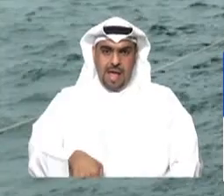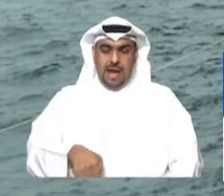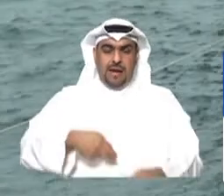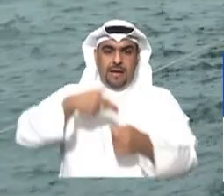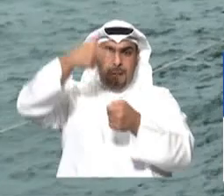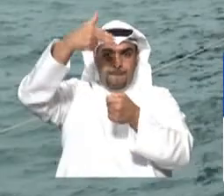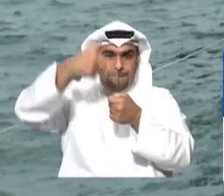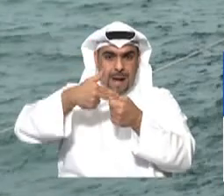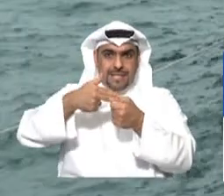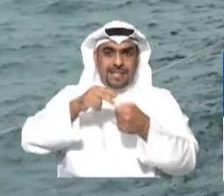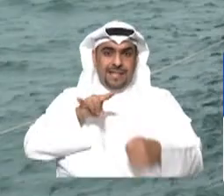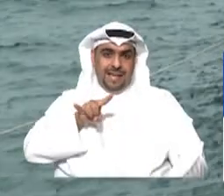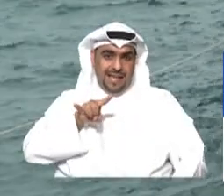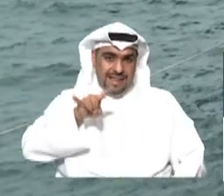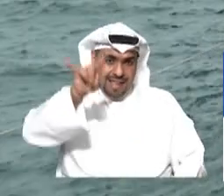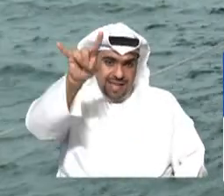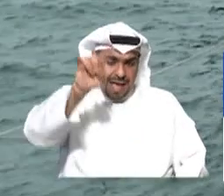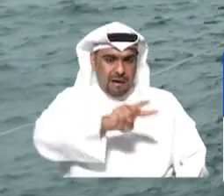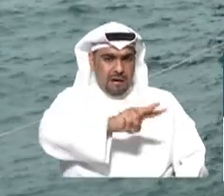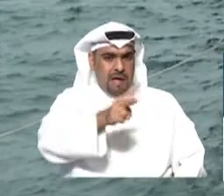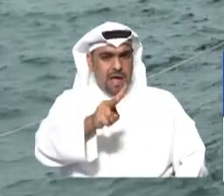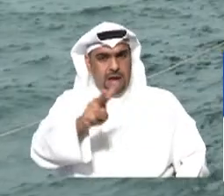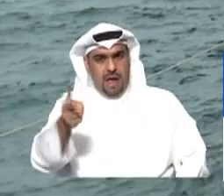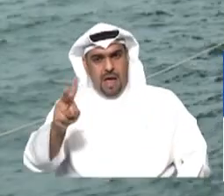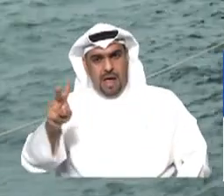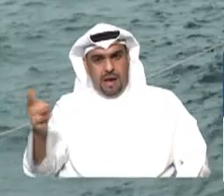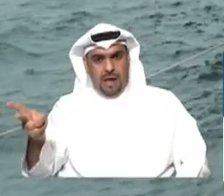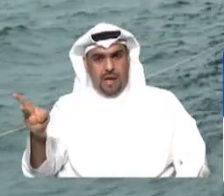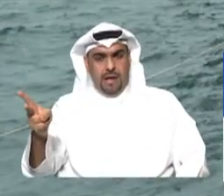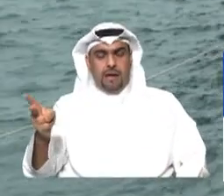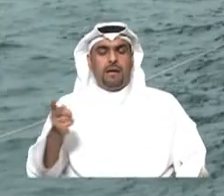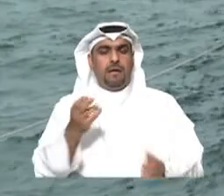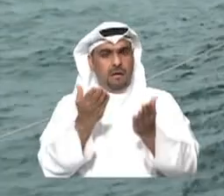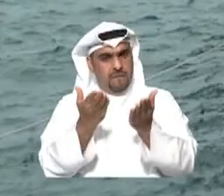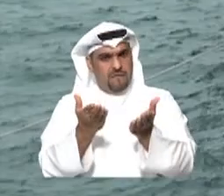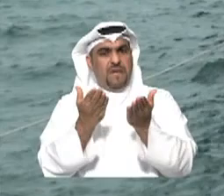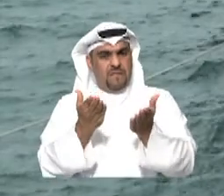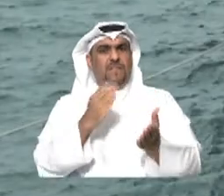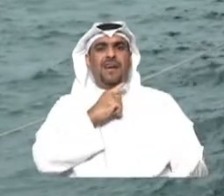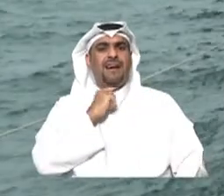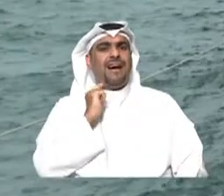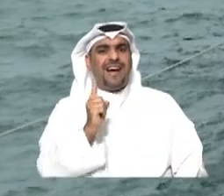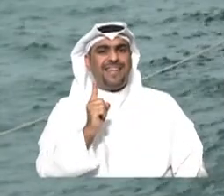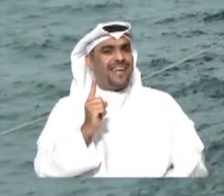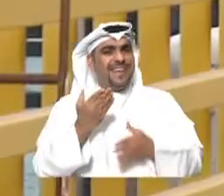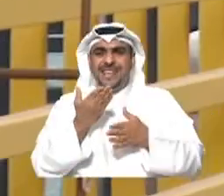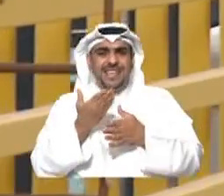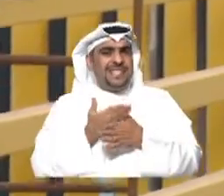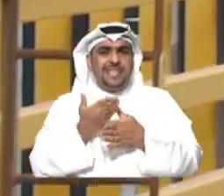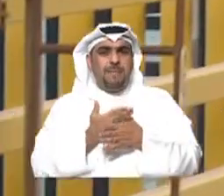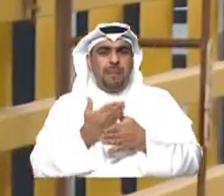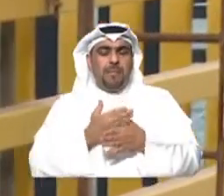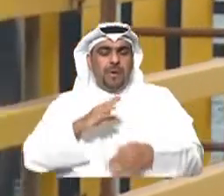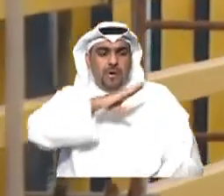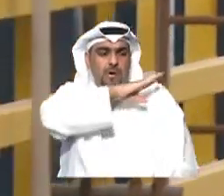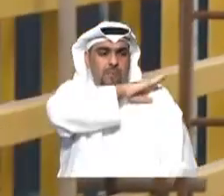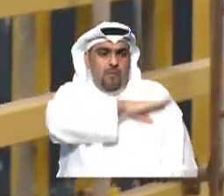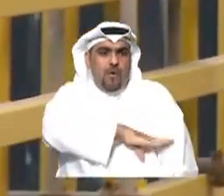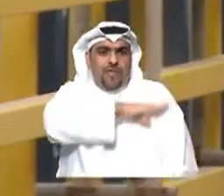طبيعة عمل في التصنيع، فهناك مخاطر كبيرة تواجه العاملين، وإحنا ما شاء الله في شركة